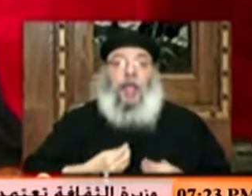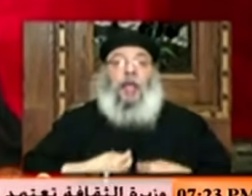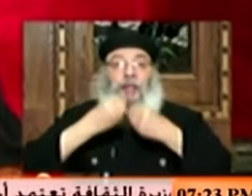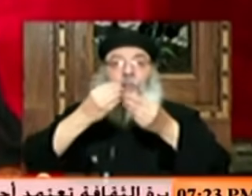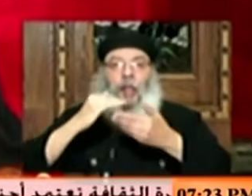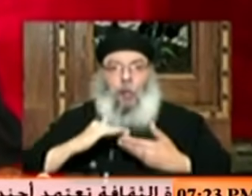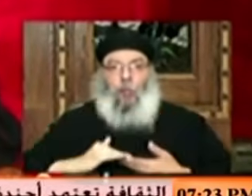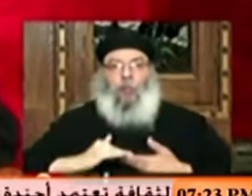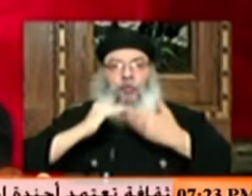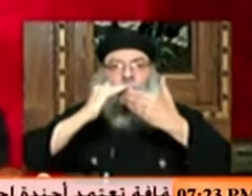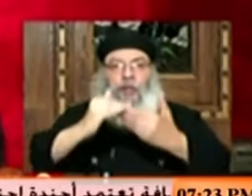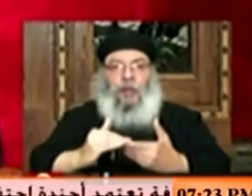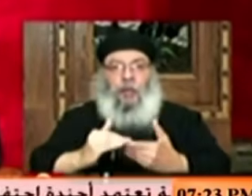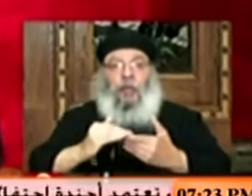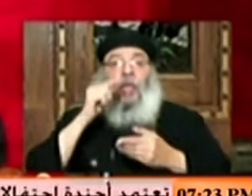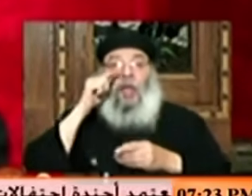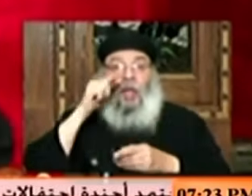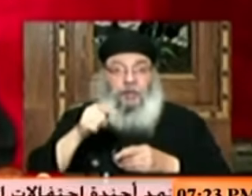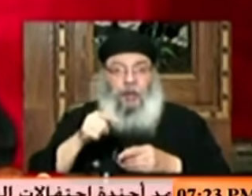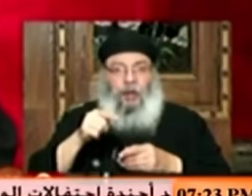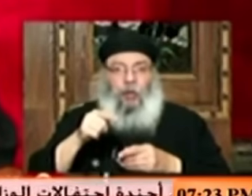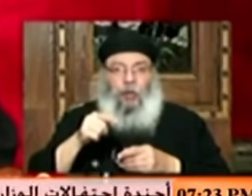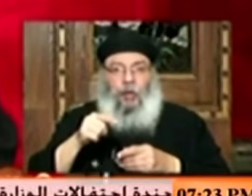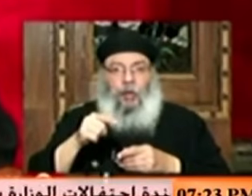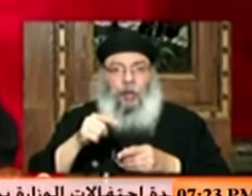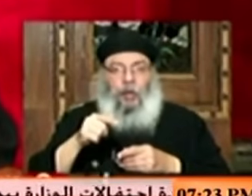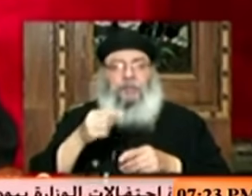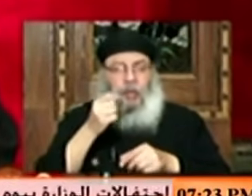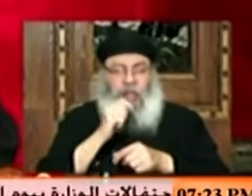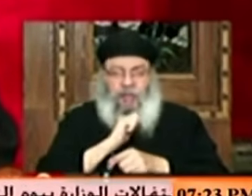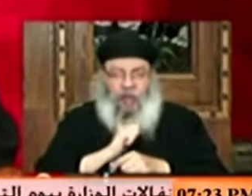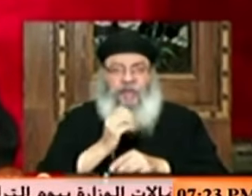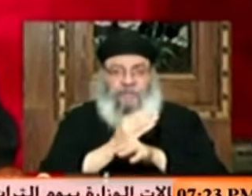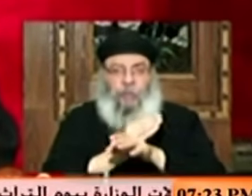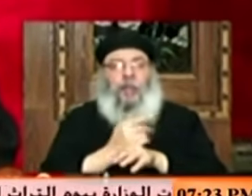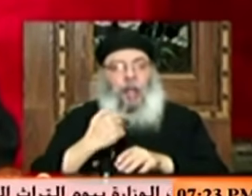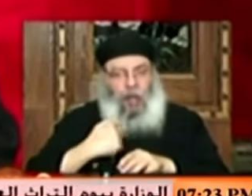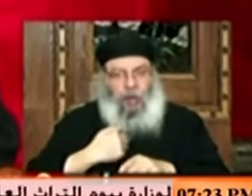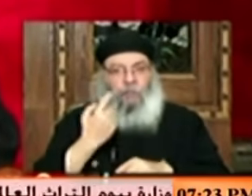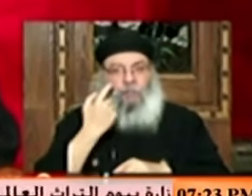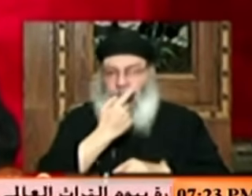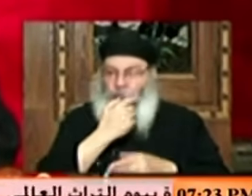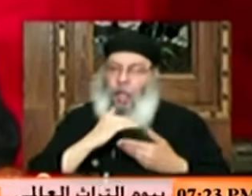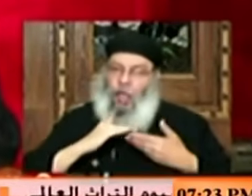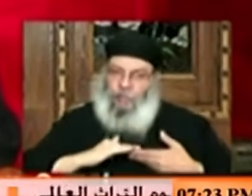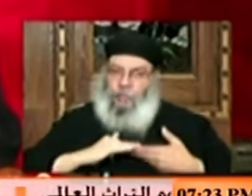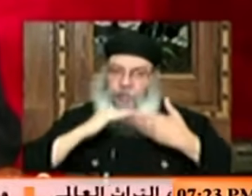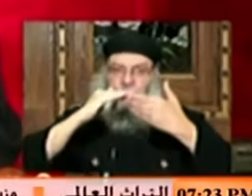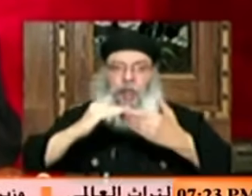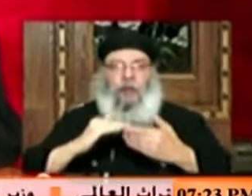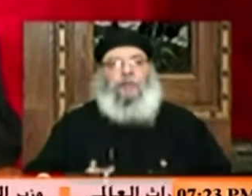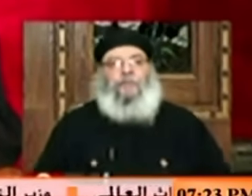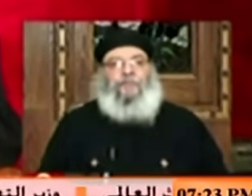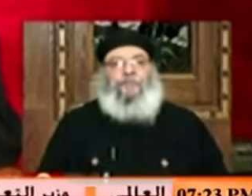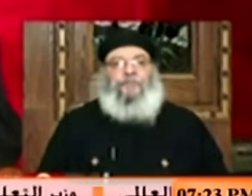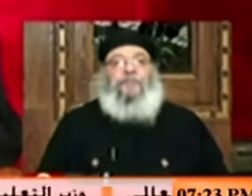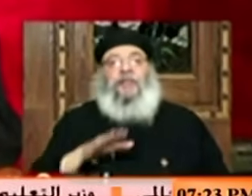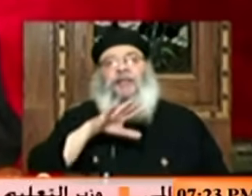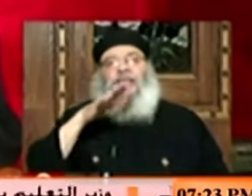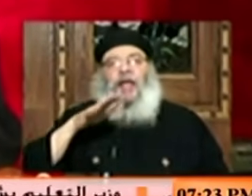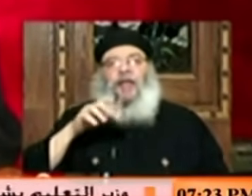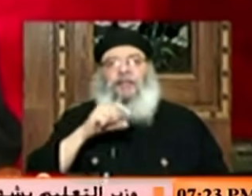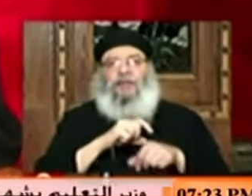لك الخدمه حتى لو كان عندك اي شكل من اشكال الضعف احيانا الانسان